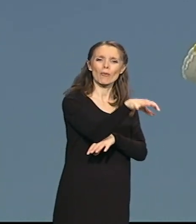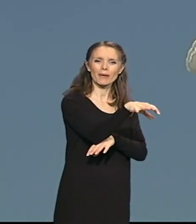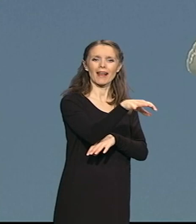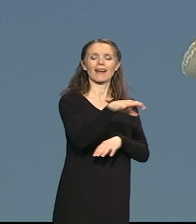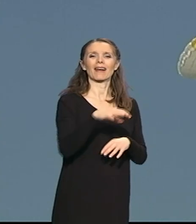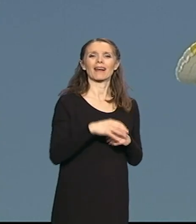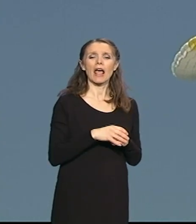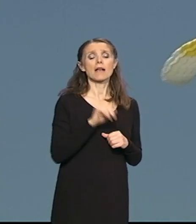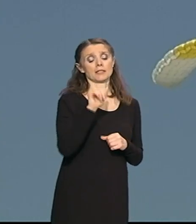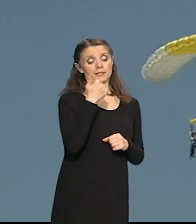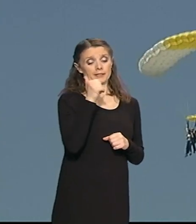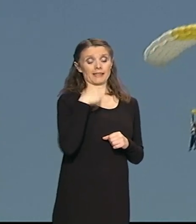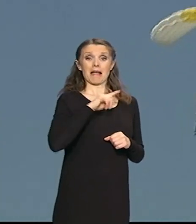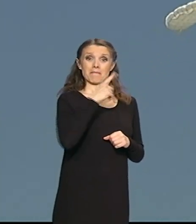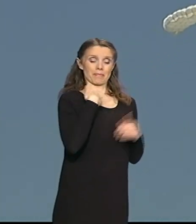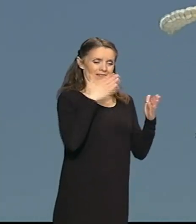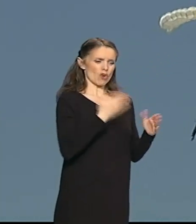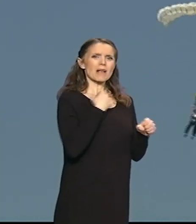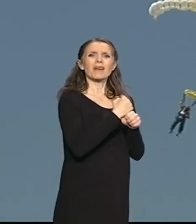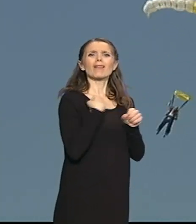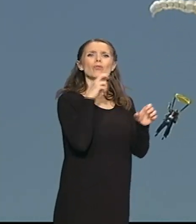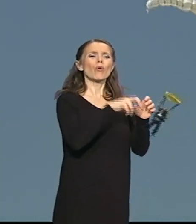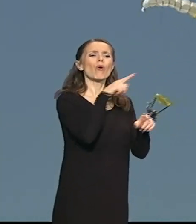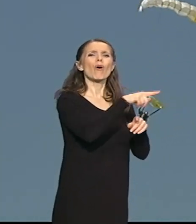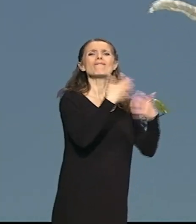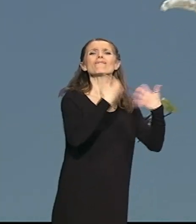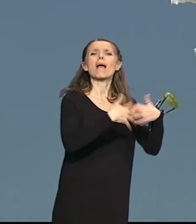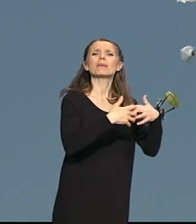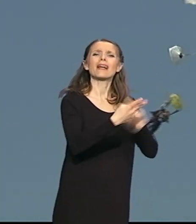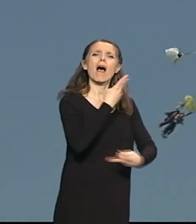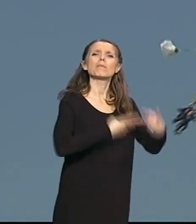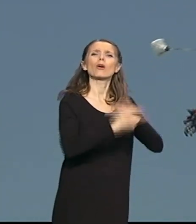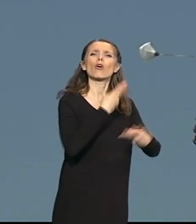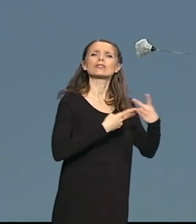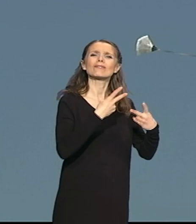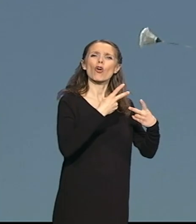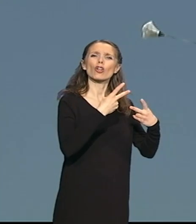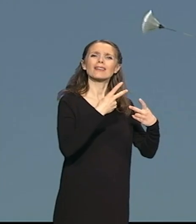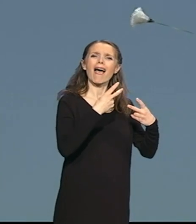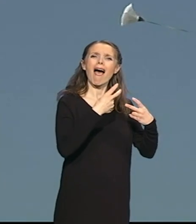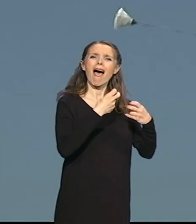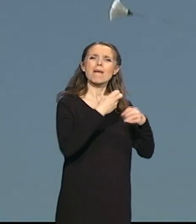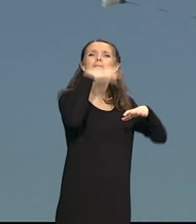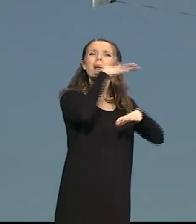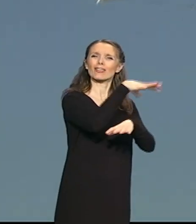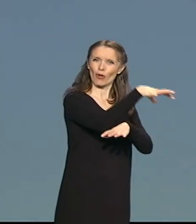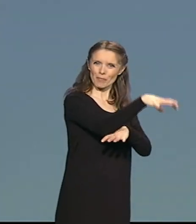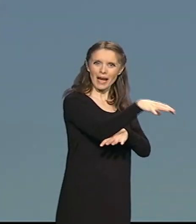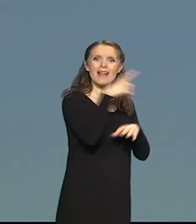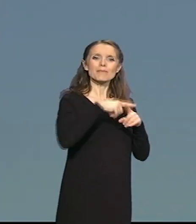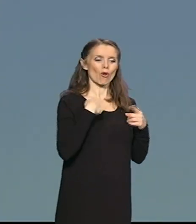sam radio za fabriku padobrana. Mi je trebao neko ko se razume dobro u vojne padobranske